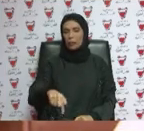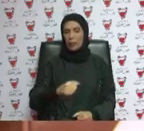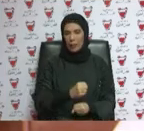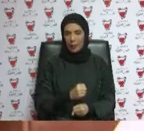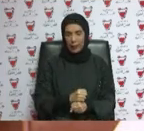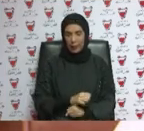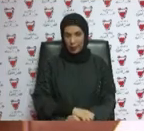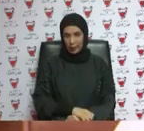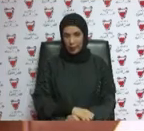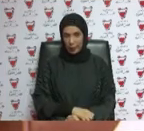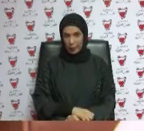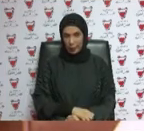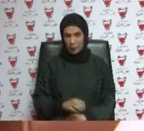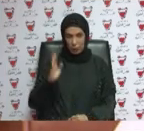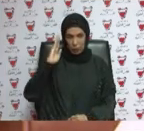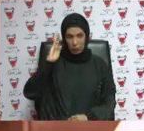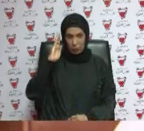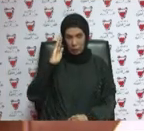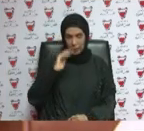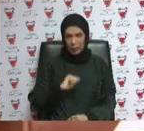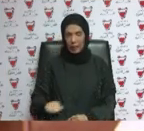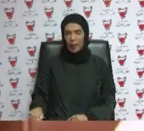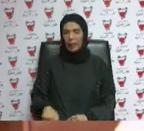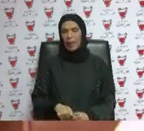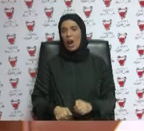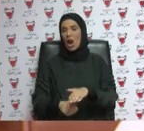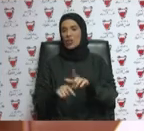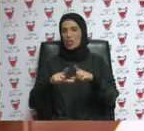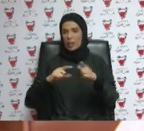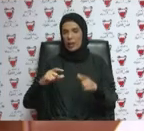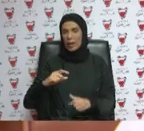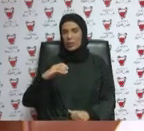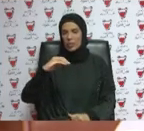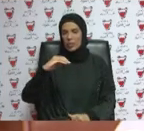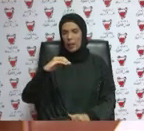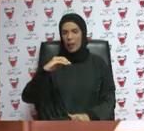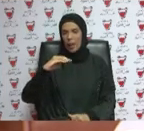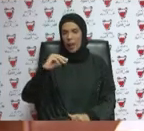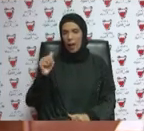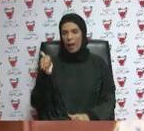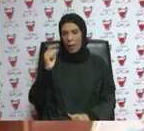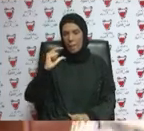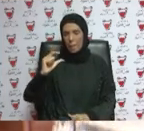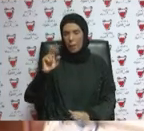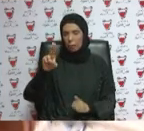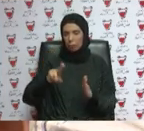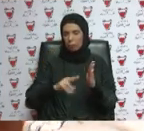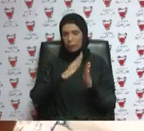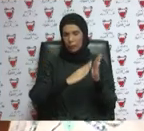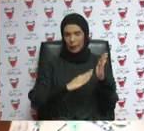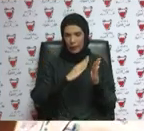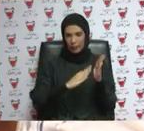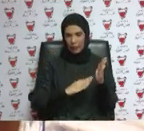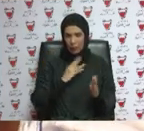نعيشه. طبعا شكر موصول الأخ الدكتورة جهاد الفاضل وسائر أعضاء اللجنة على التقرير الوافي اللي ممكن الواحد حتى